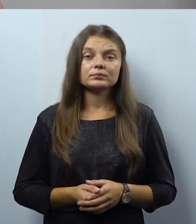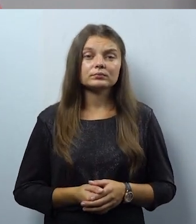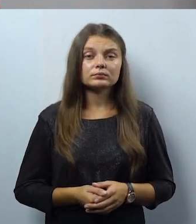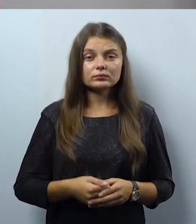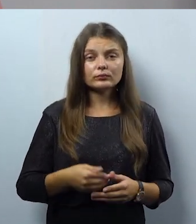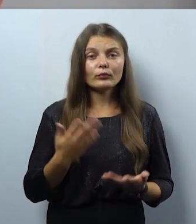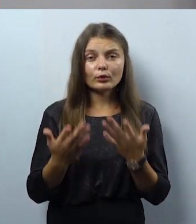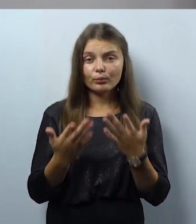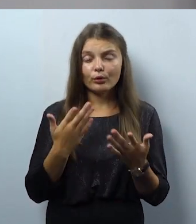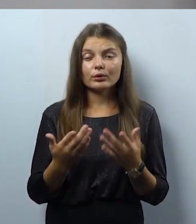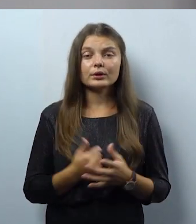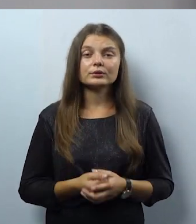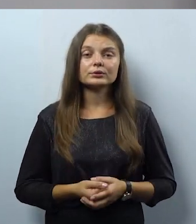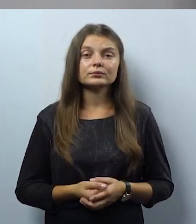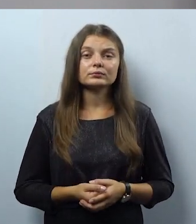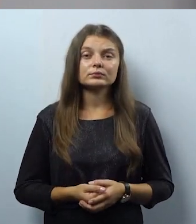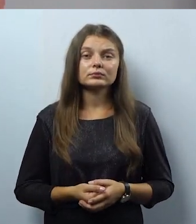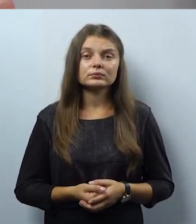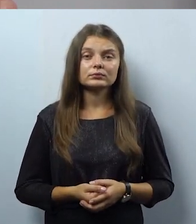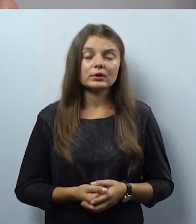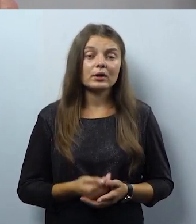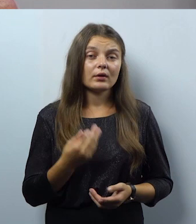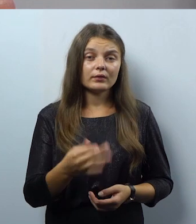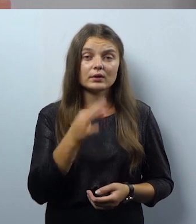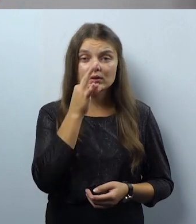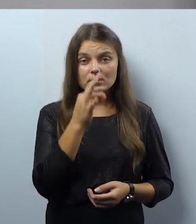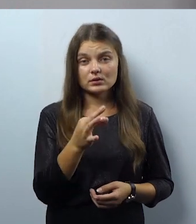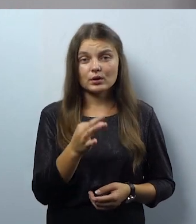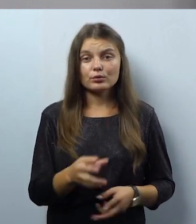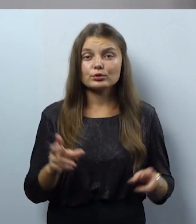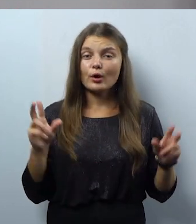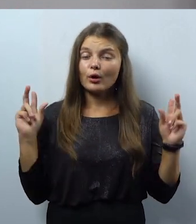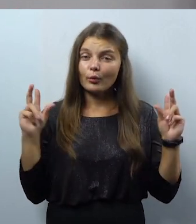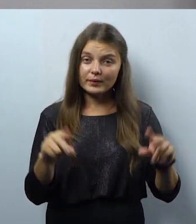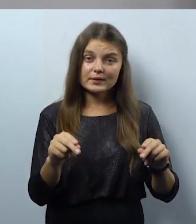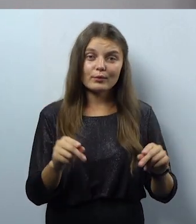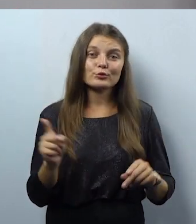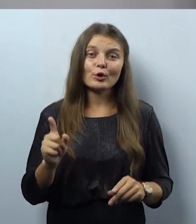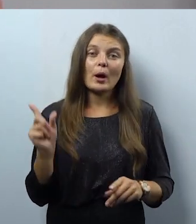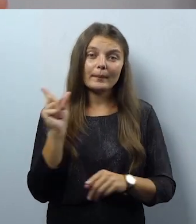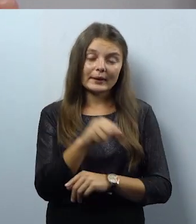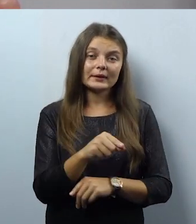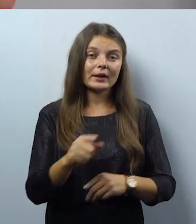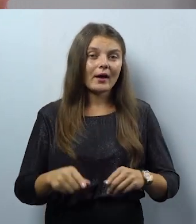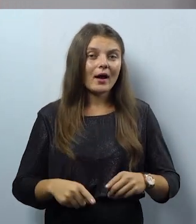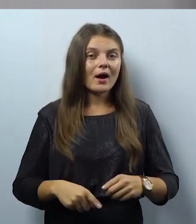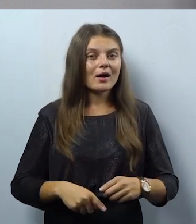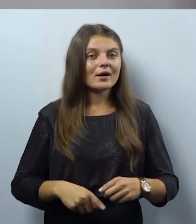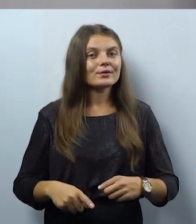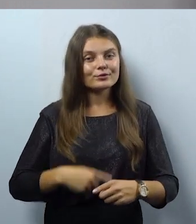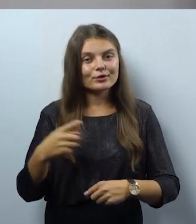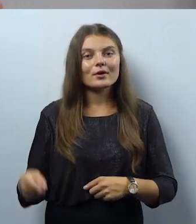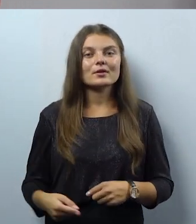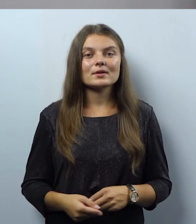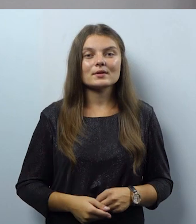попередньо обговоривши це, він пообіцяв, що приїде своїми вже фахівцями через місяць. Коли вони вже приїхали